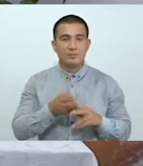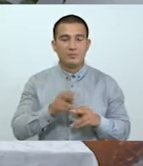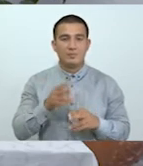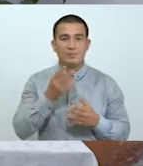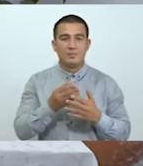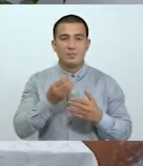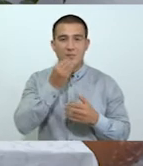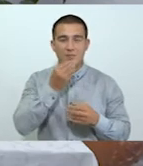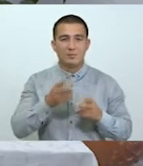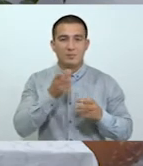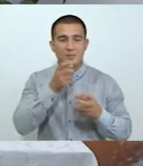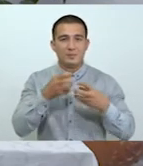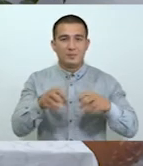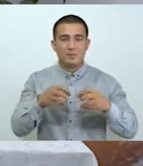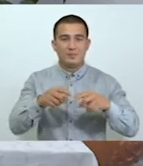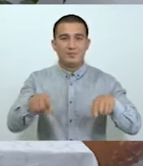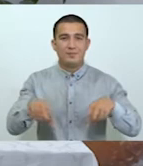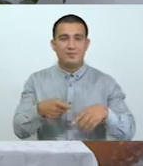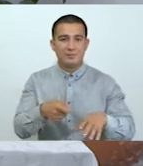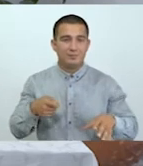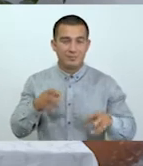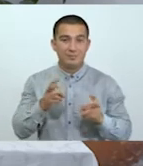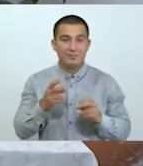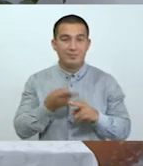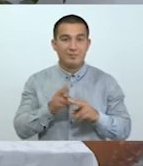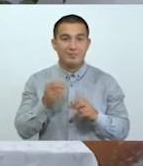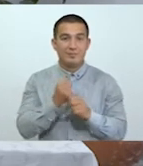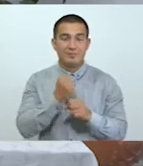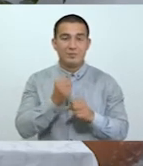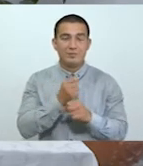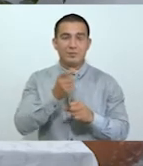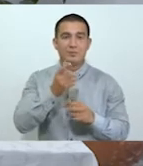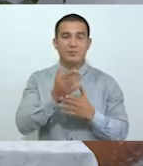o'rganamiz. Demak, bugungi kerakli bo'ladigan masalliqlarimiz